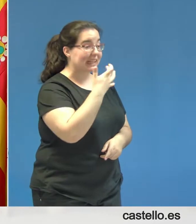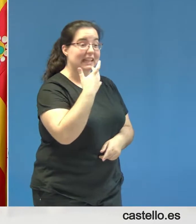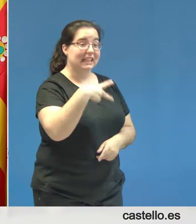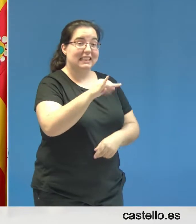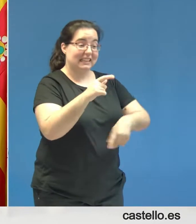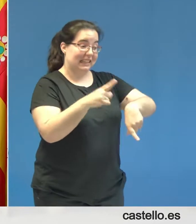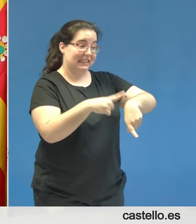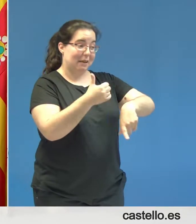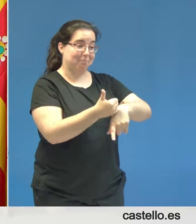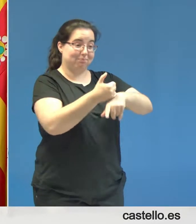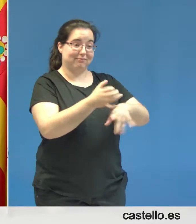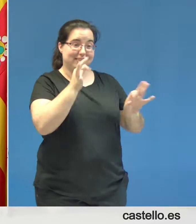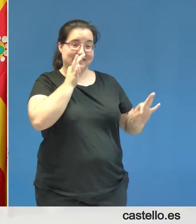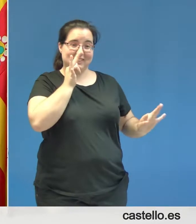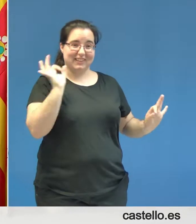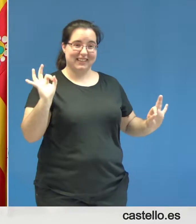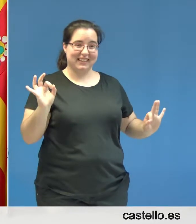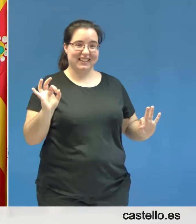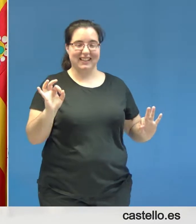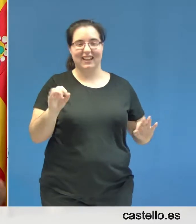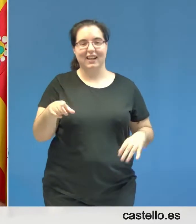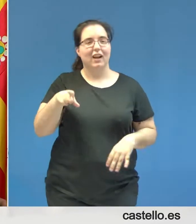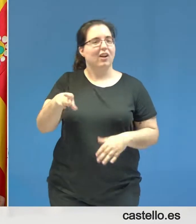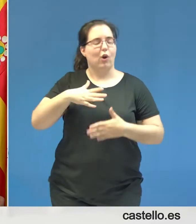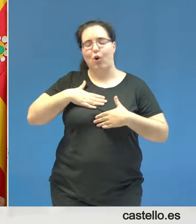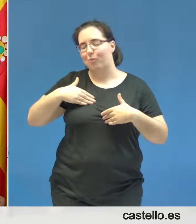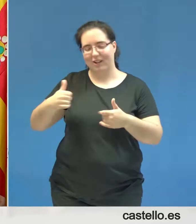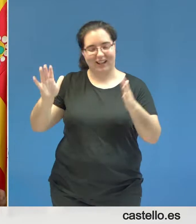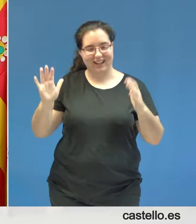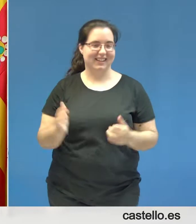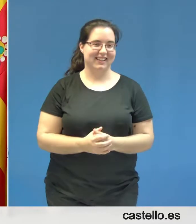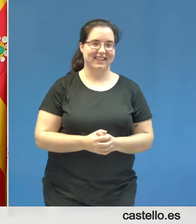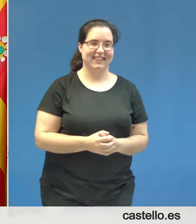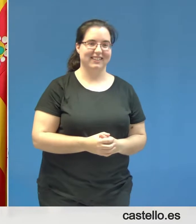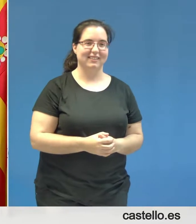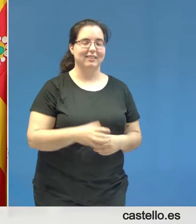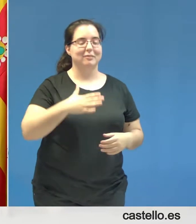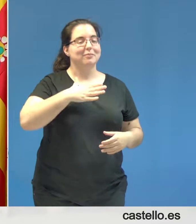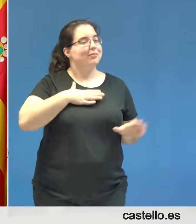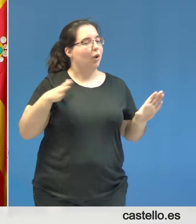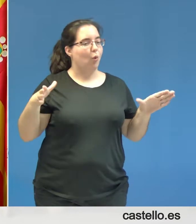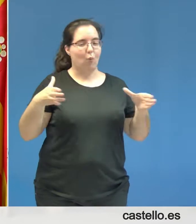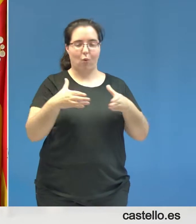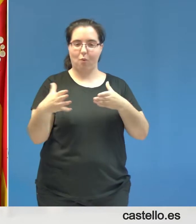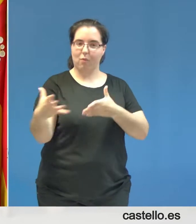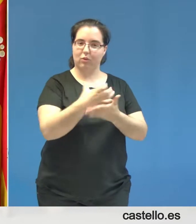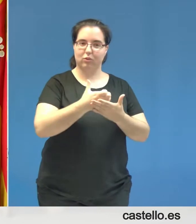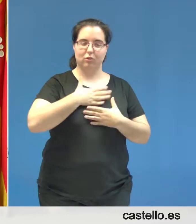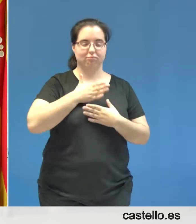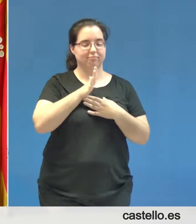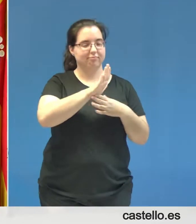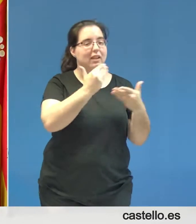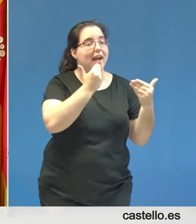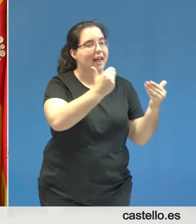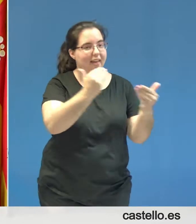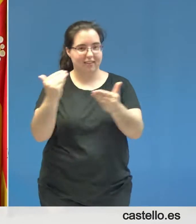el cronómetro. O sea, usted diga lo que tenga que dir. En nom de tot el grup municipal, donar les gràcies en primer lloc a tanta gent